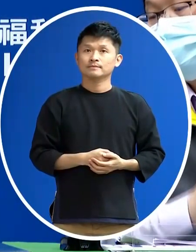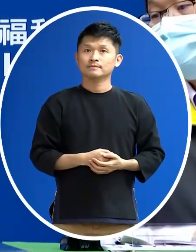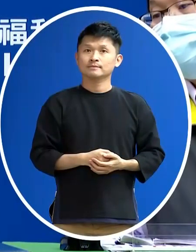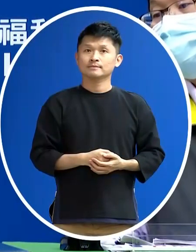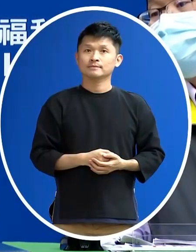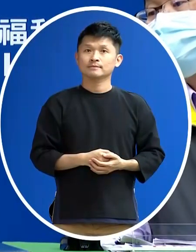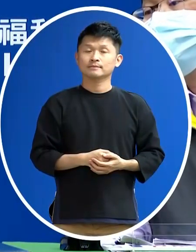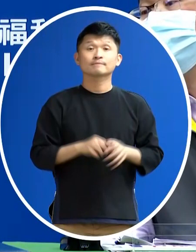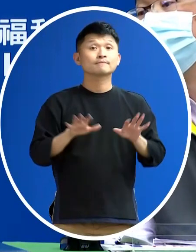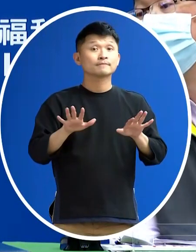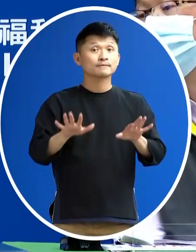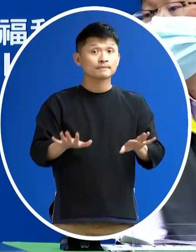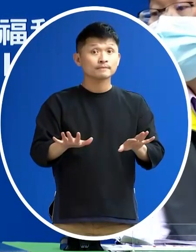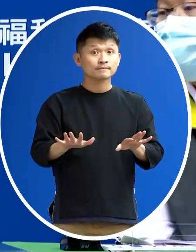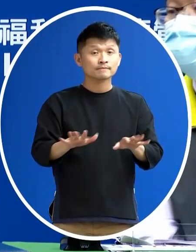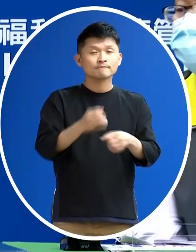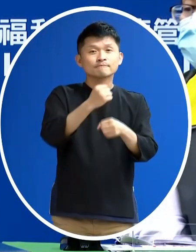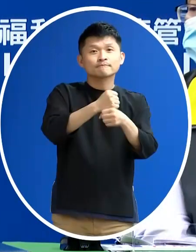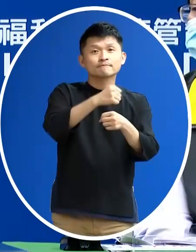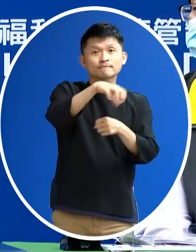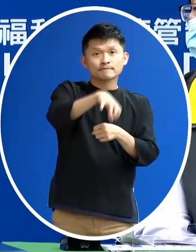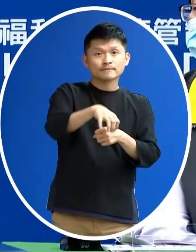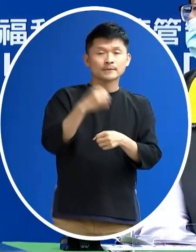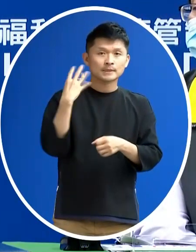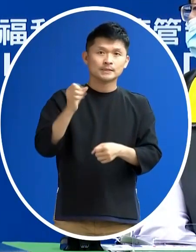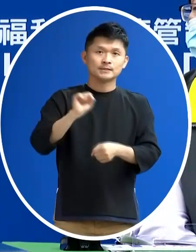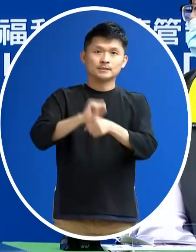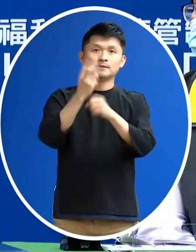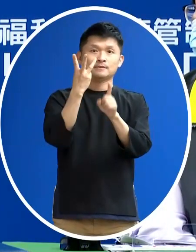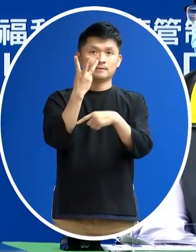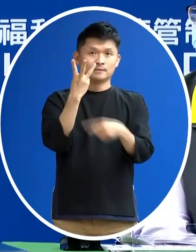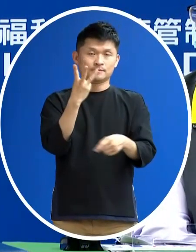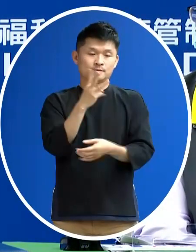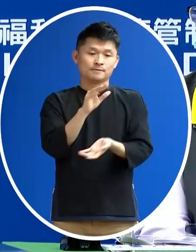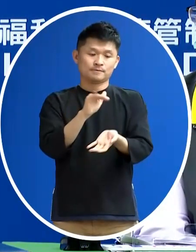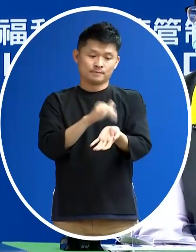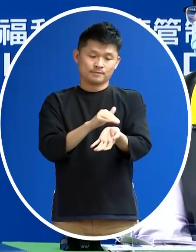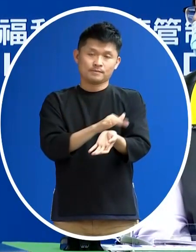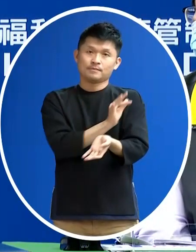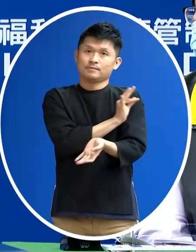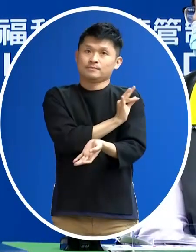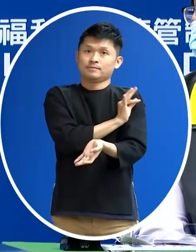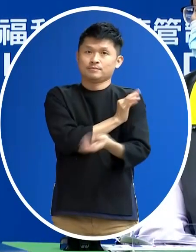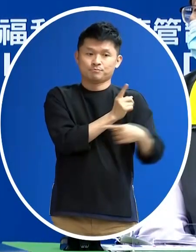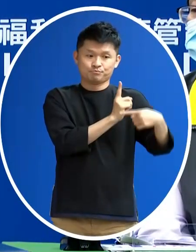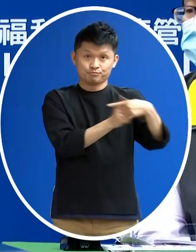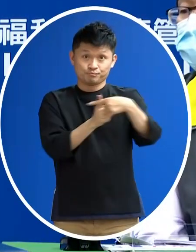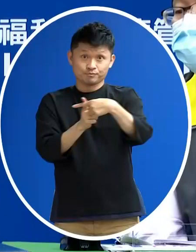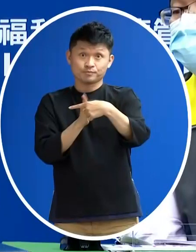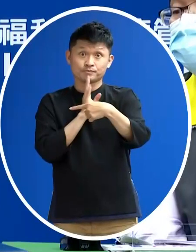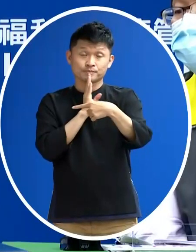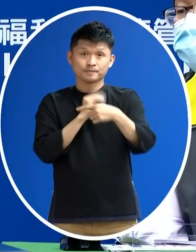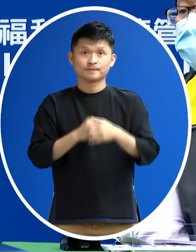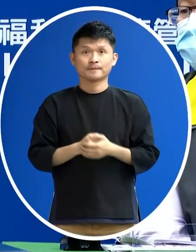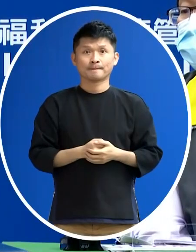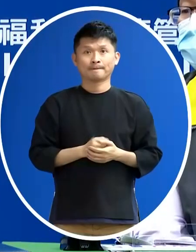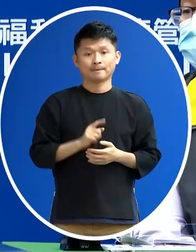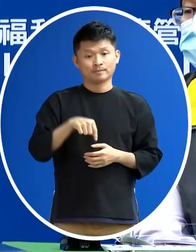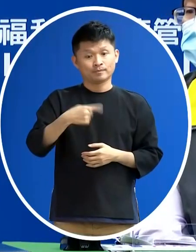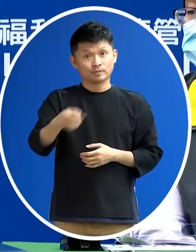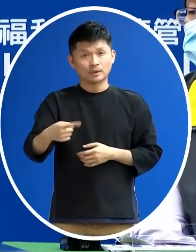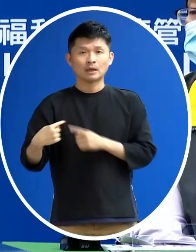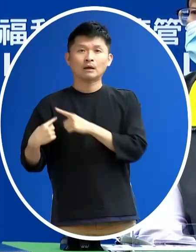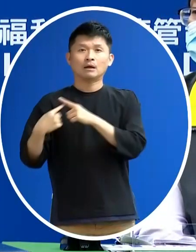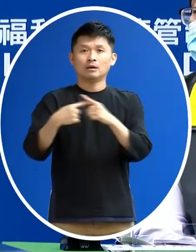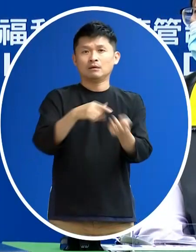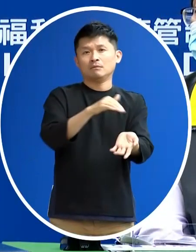在今天在职场里面新增了3位的医护人员，然后下面有3位哈是就